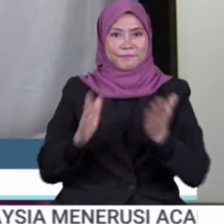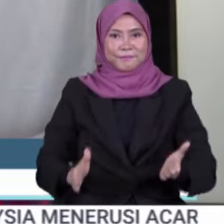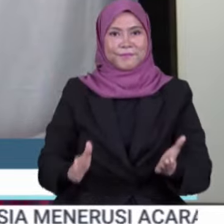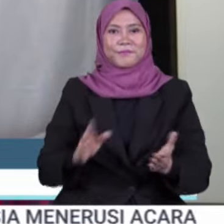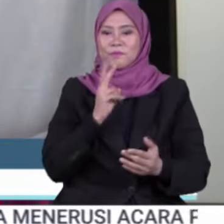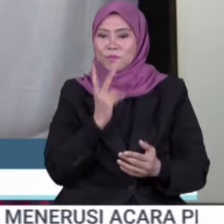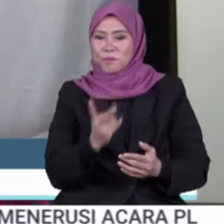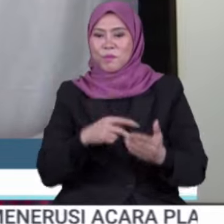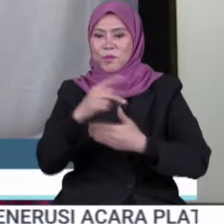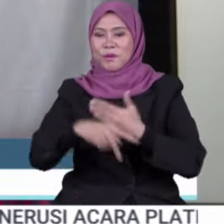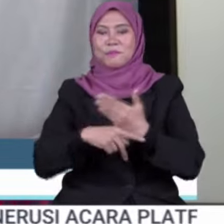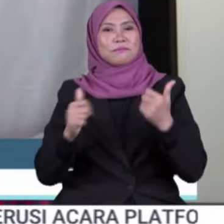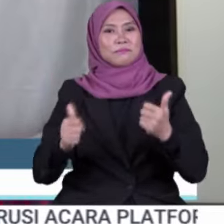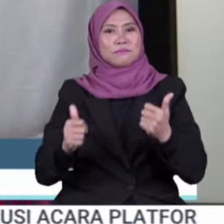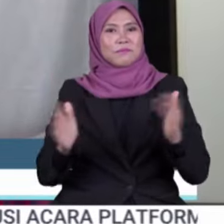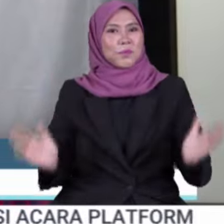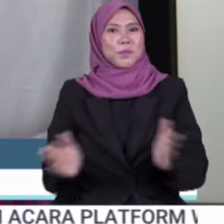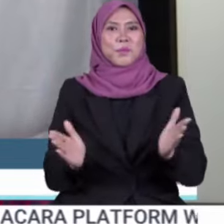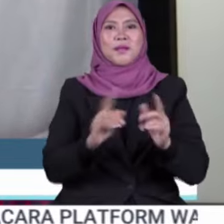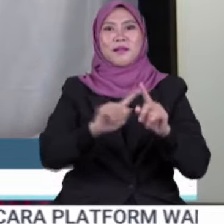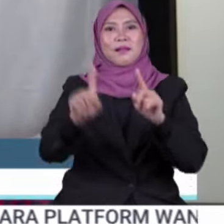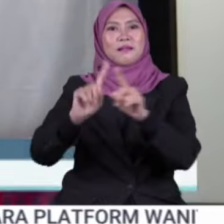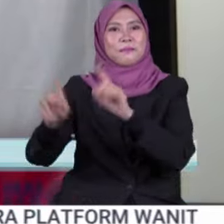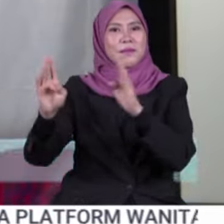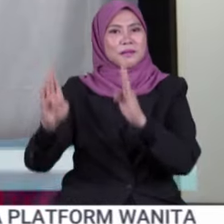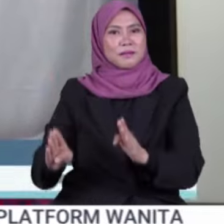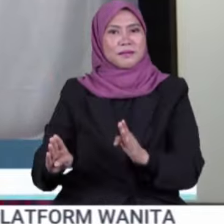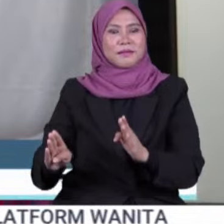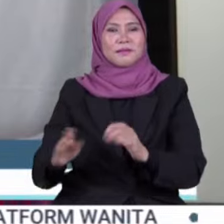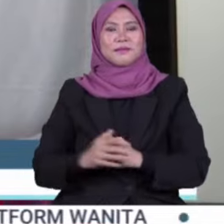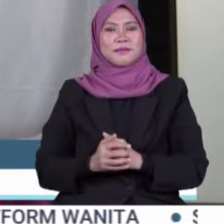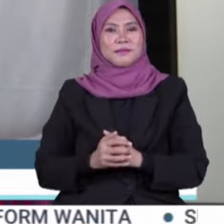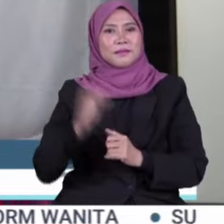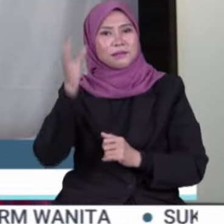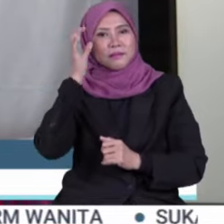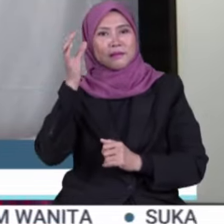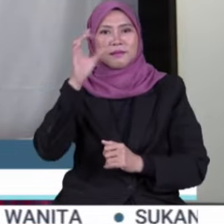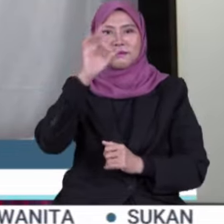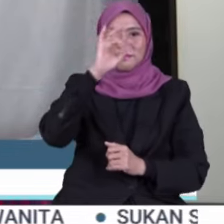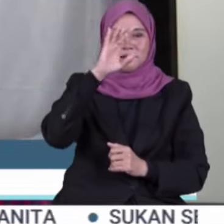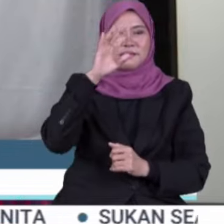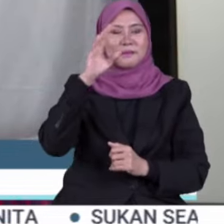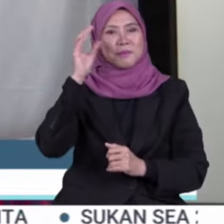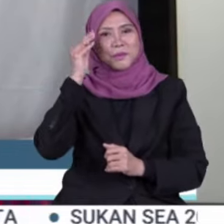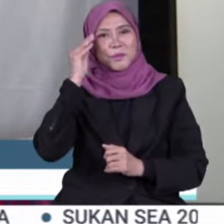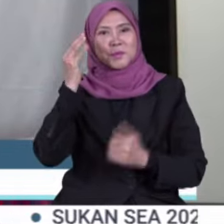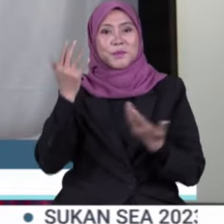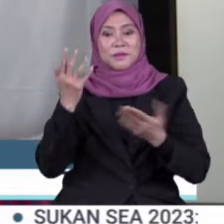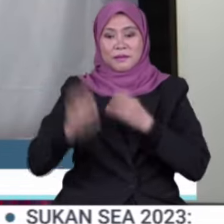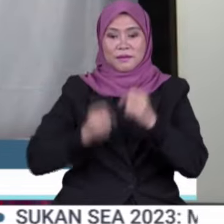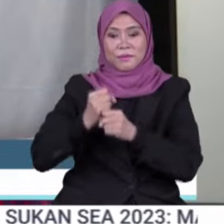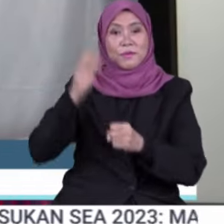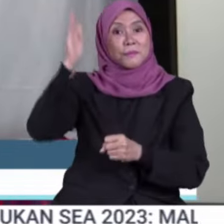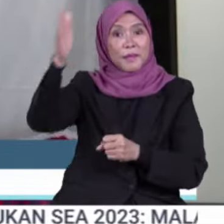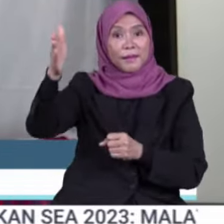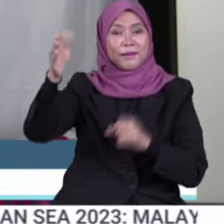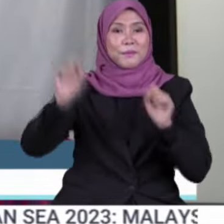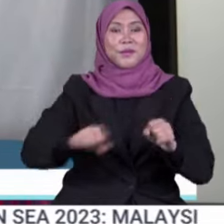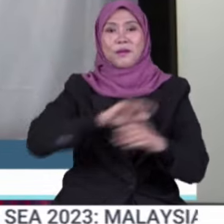amat menggalakkan. Saya nampak pelbagai kaum dalam program ini. Tapi kalau tahun depan, kalau boleh itu